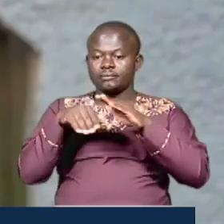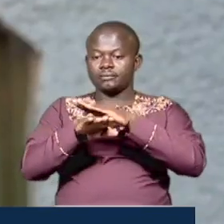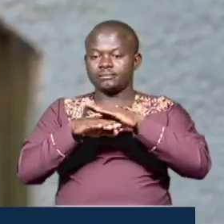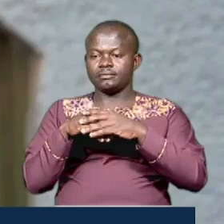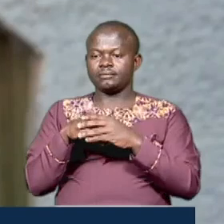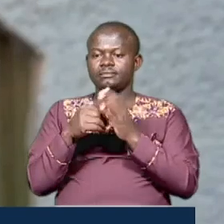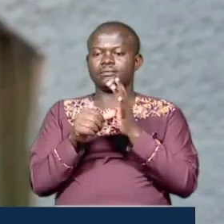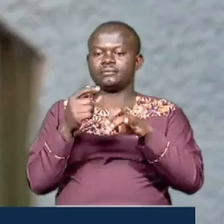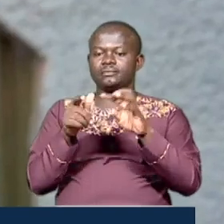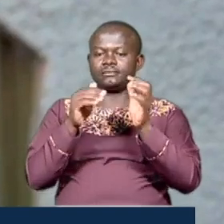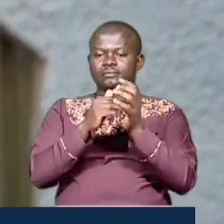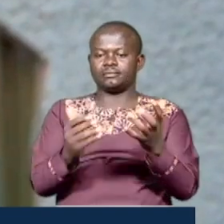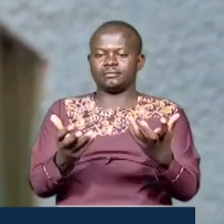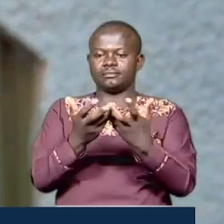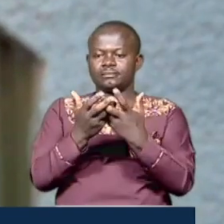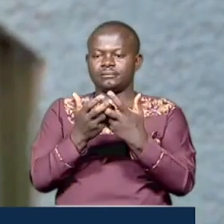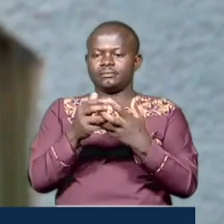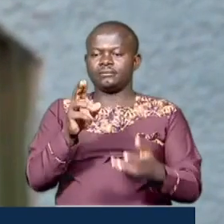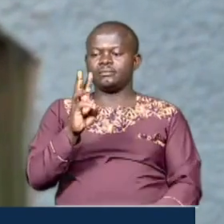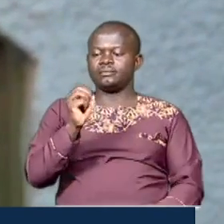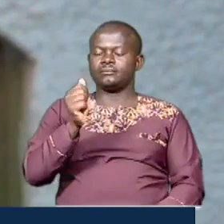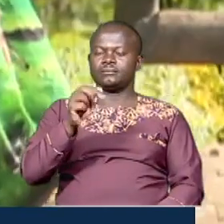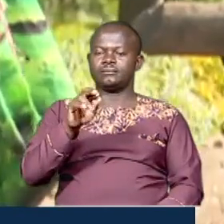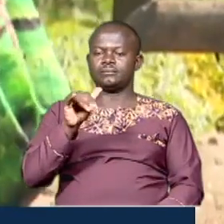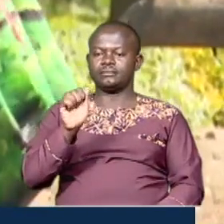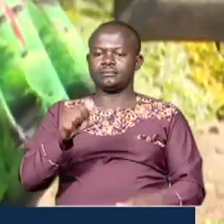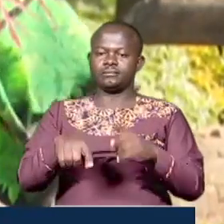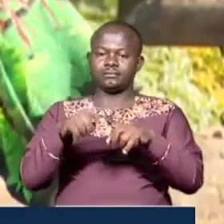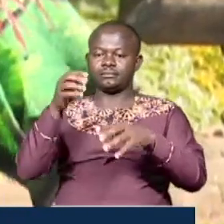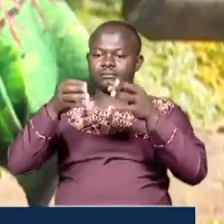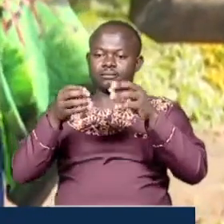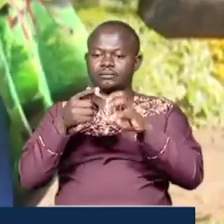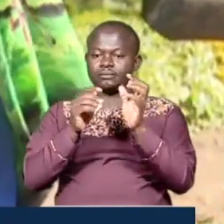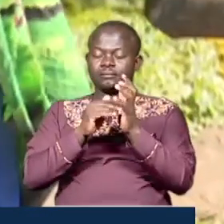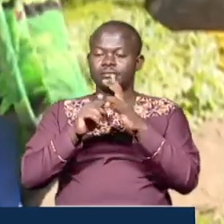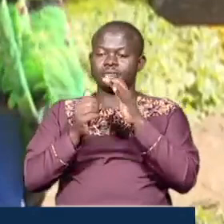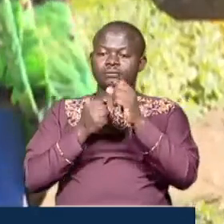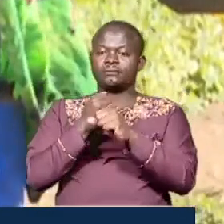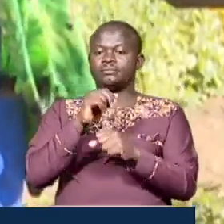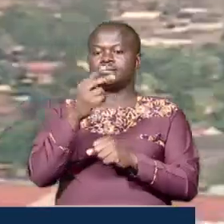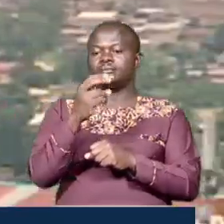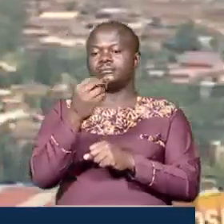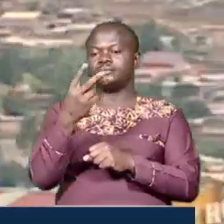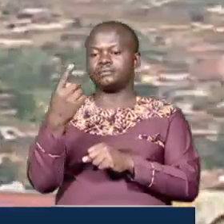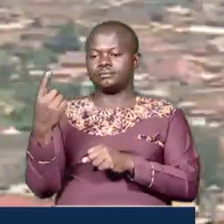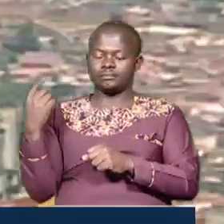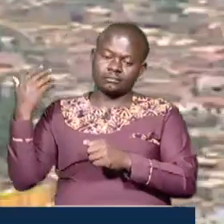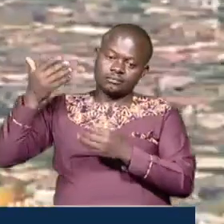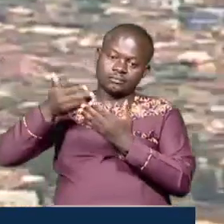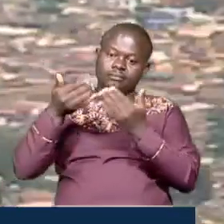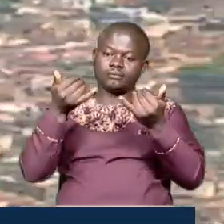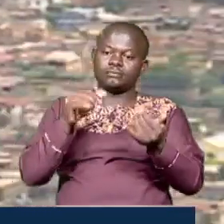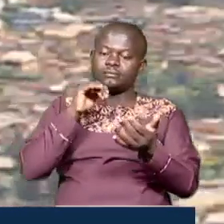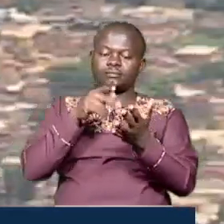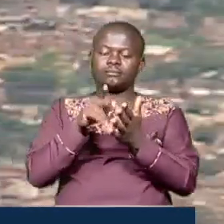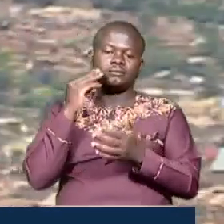iki kibazo kandi agihuje nuwa Maria Jose watsinze ubu baburanaga ariko kuva muri 2021 kugeza magingo ya